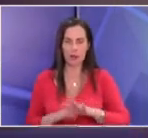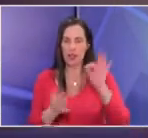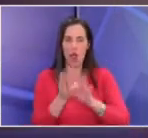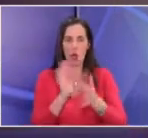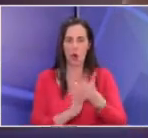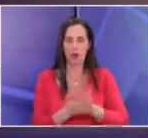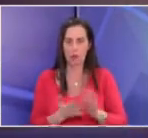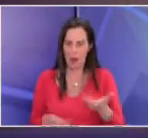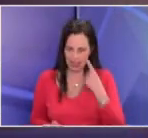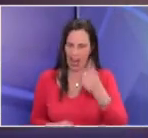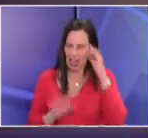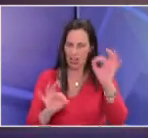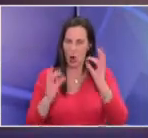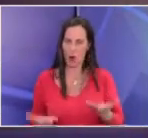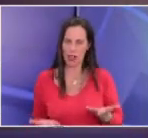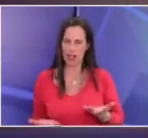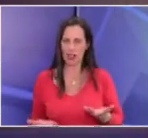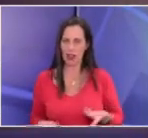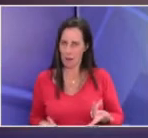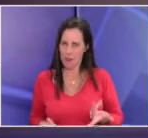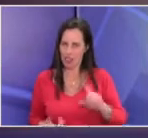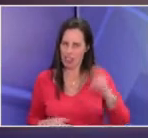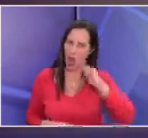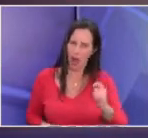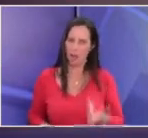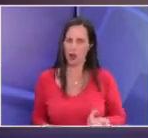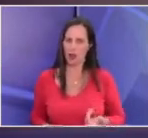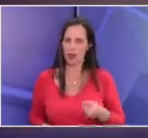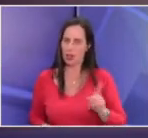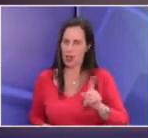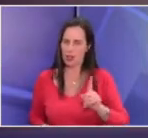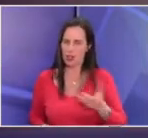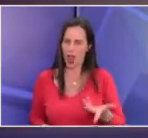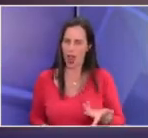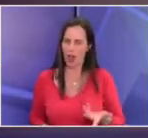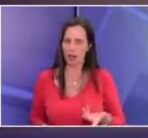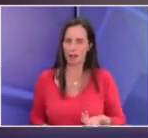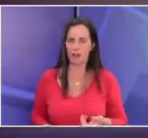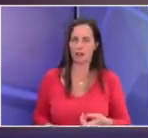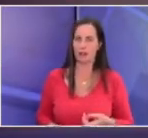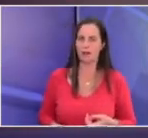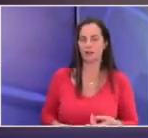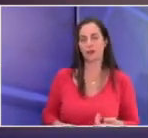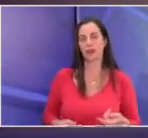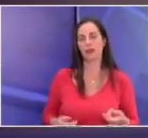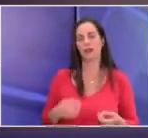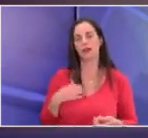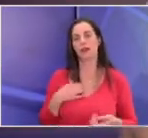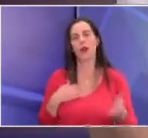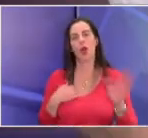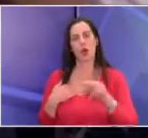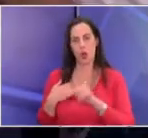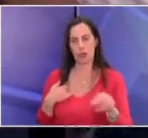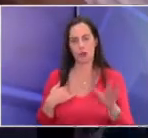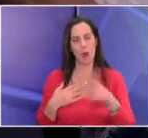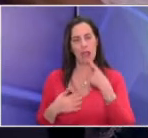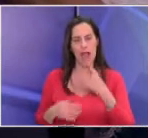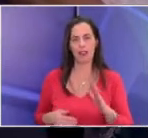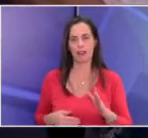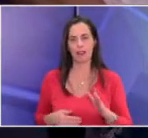מ-220 שקל, נהיה 1,600. לכמה זמן? נדמה לי, זה מחזור... שנה? 3 חודשים? זה פחות משנה,